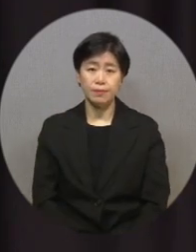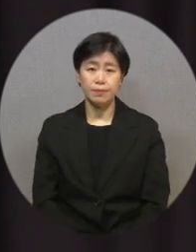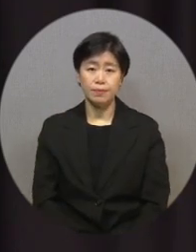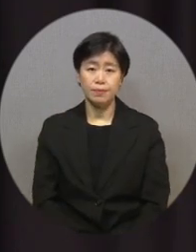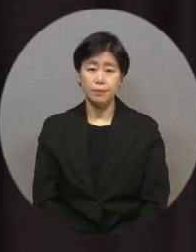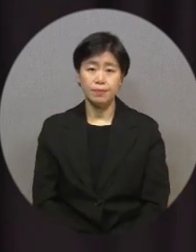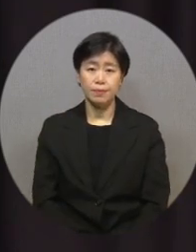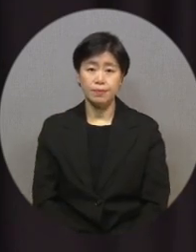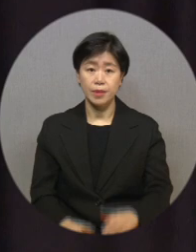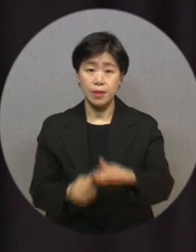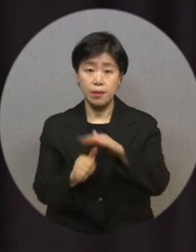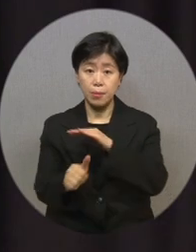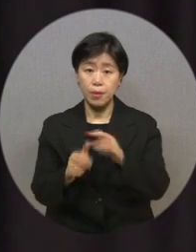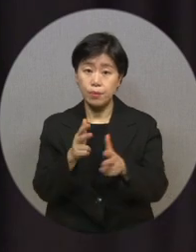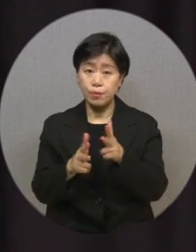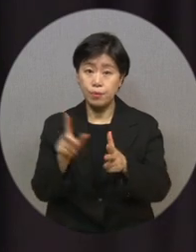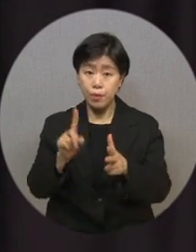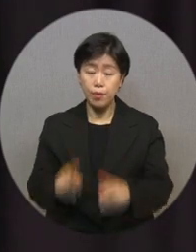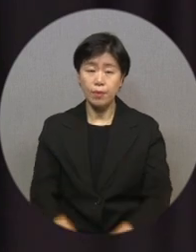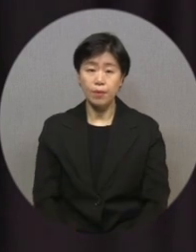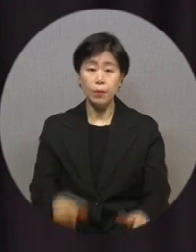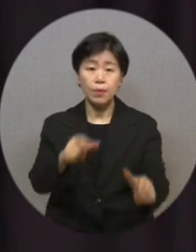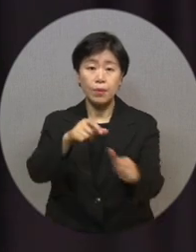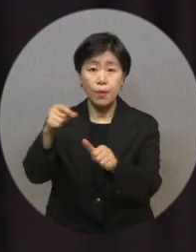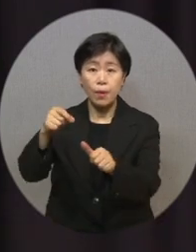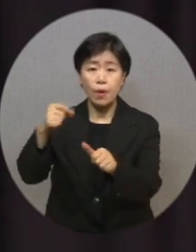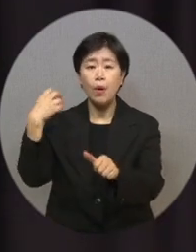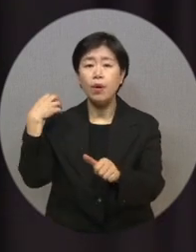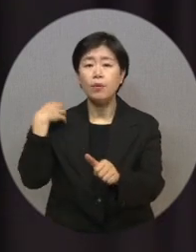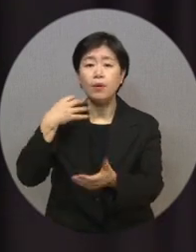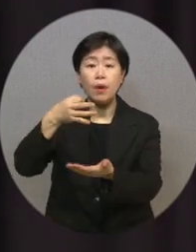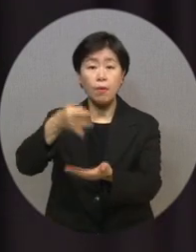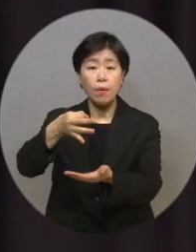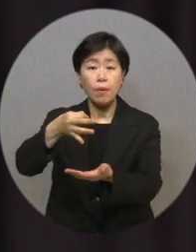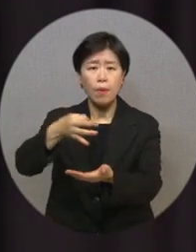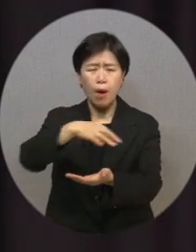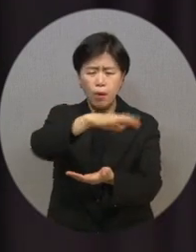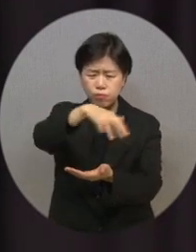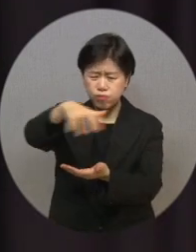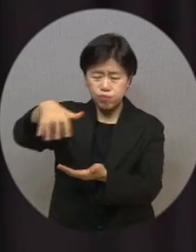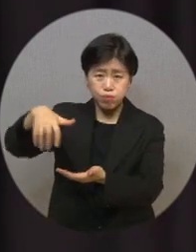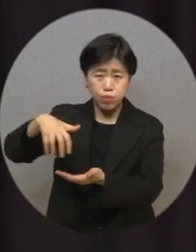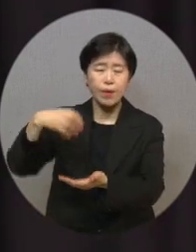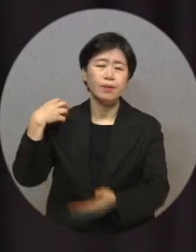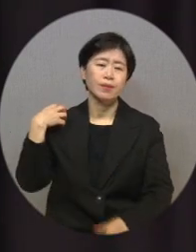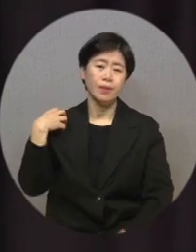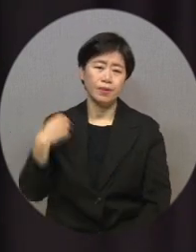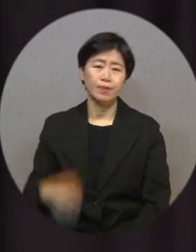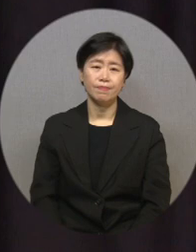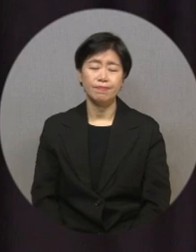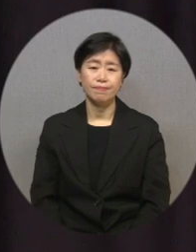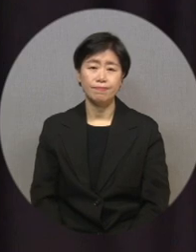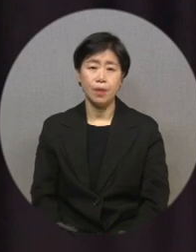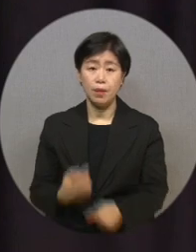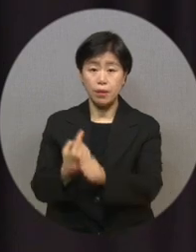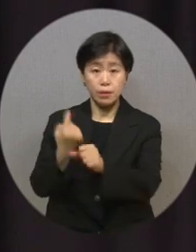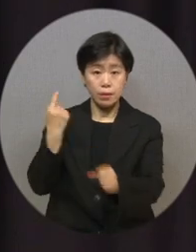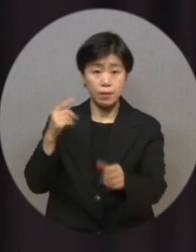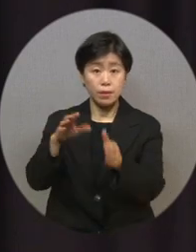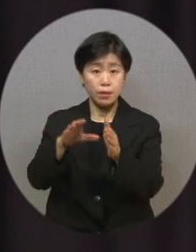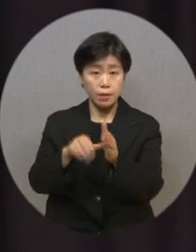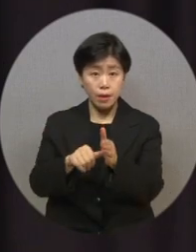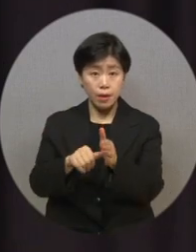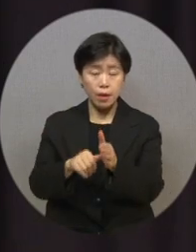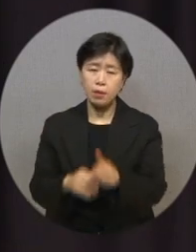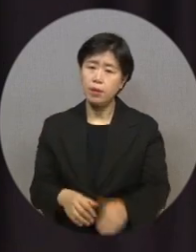사업이 이제 오 고용 부담금을 걷는 사업을 그 부서에서 하거든요 그래서 어 저희가 어 장년 같은 경우에